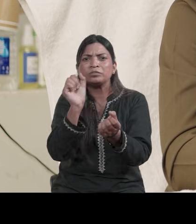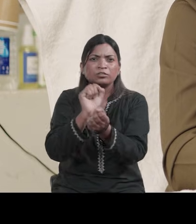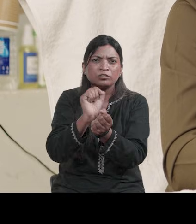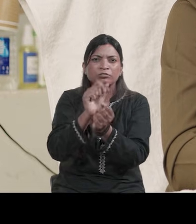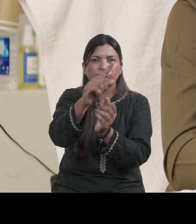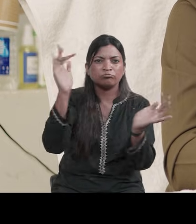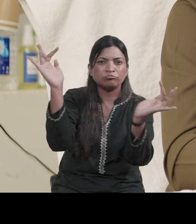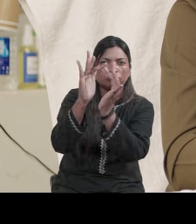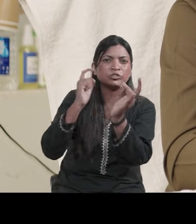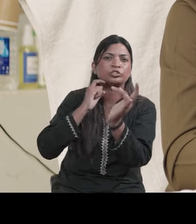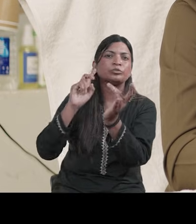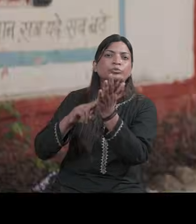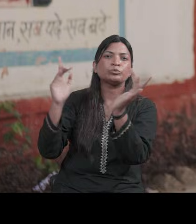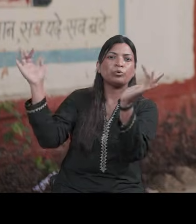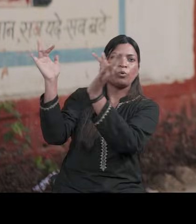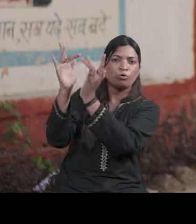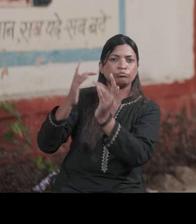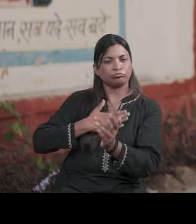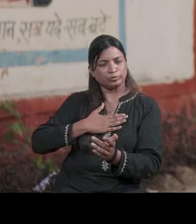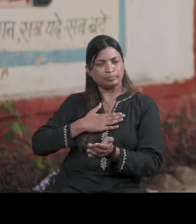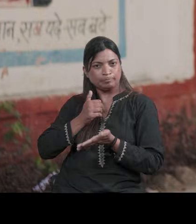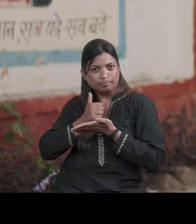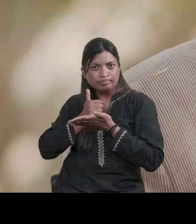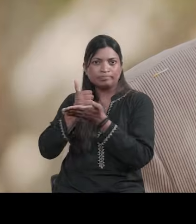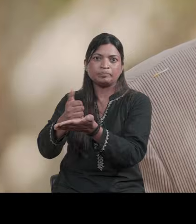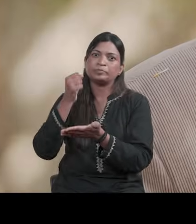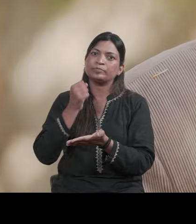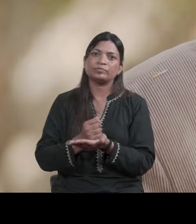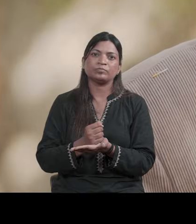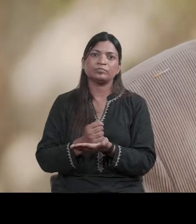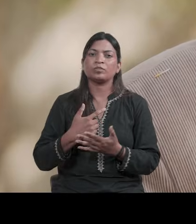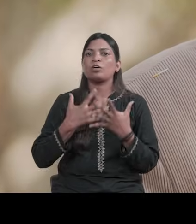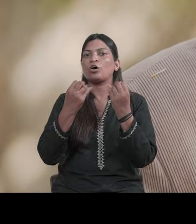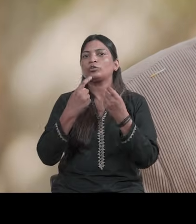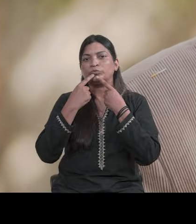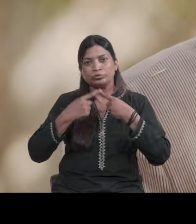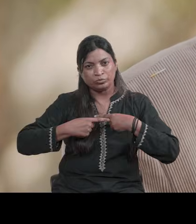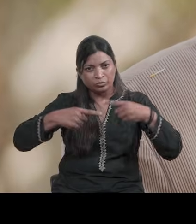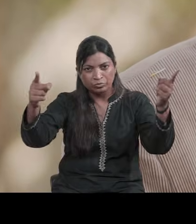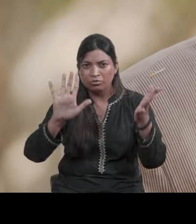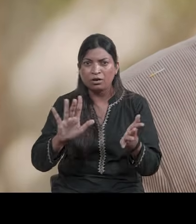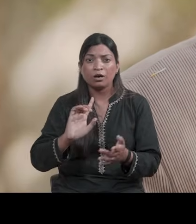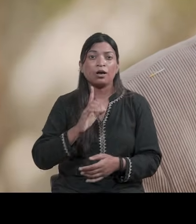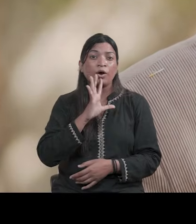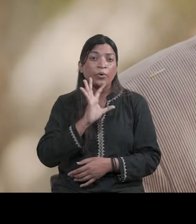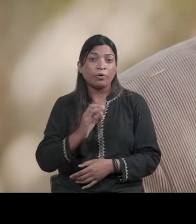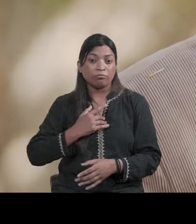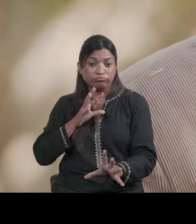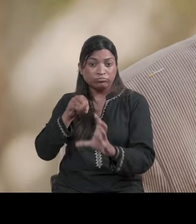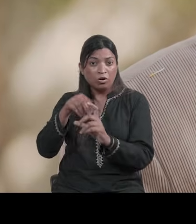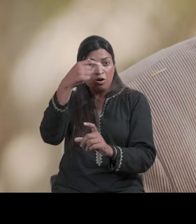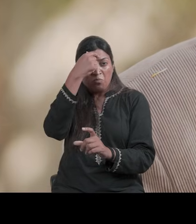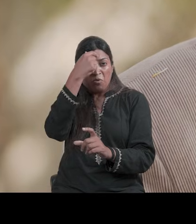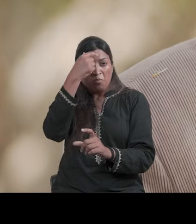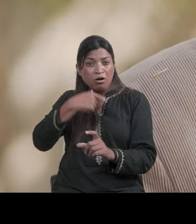करवाएं, हम उसकी तुरंत मदद करेंगे। मेरा संदेश सिर्फ एक ही रहेगा कि जाके पैर ना फटी बेवाई, वो का जाने पीर पर आई।